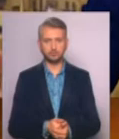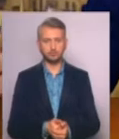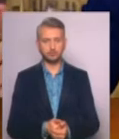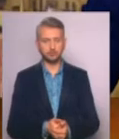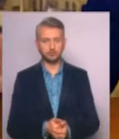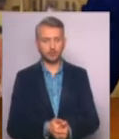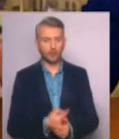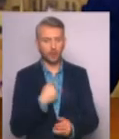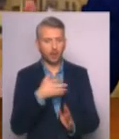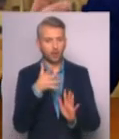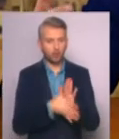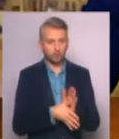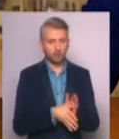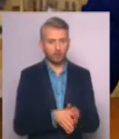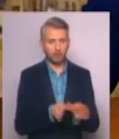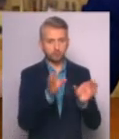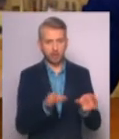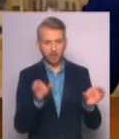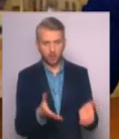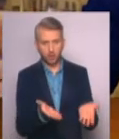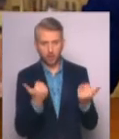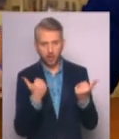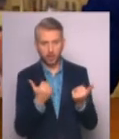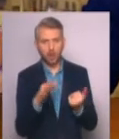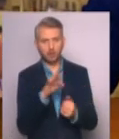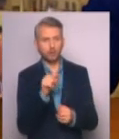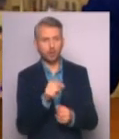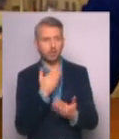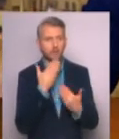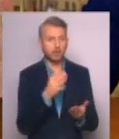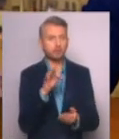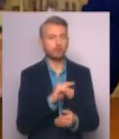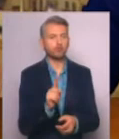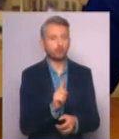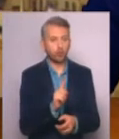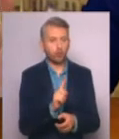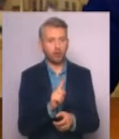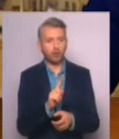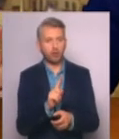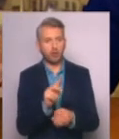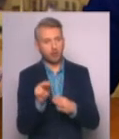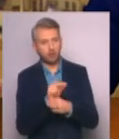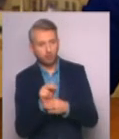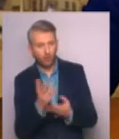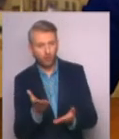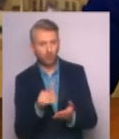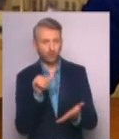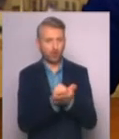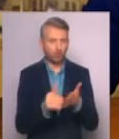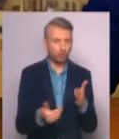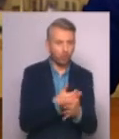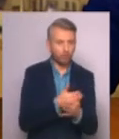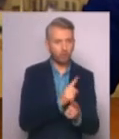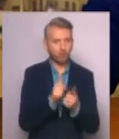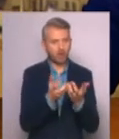не зрозуміло, батарею зняли, відносно того, зверталися з приводу чого? Відновлення чи перерахунку і так далі. Тому, так, саме з